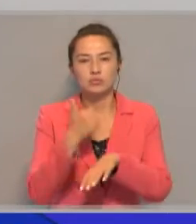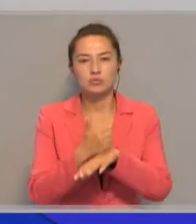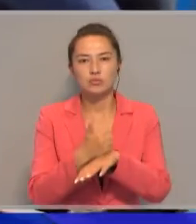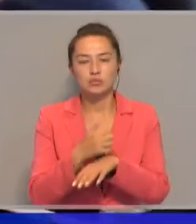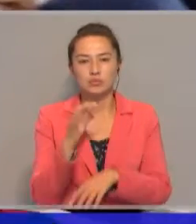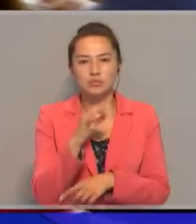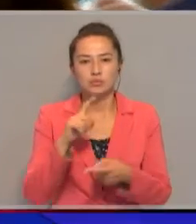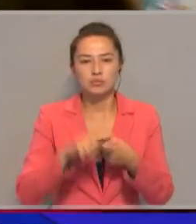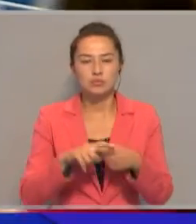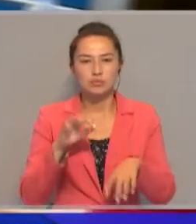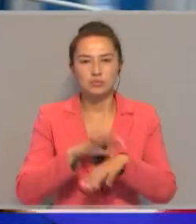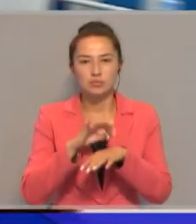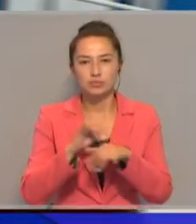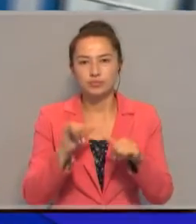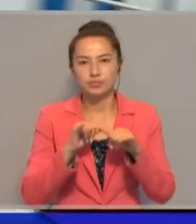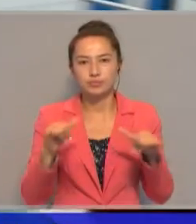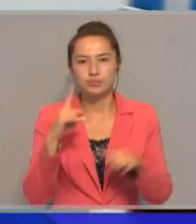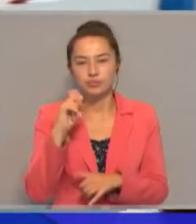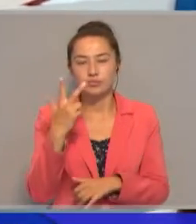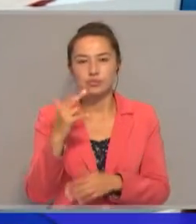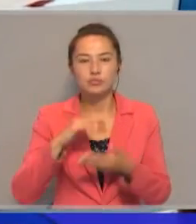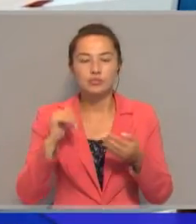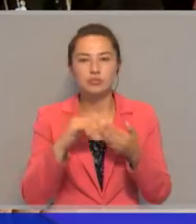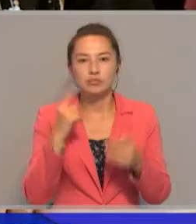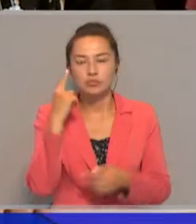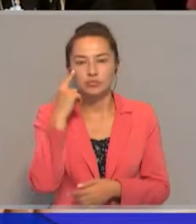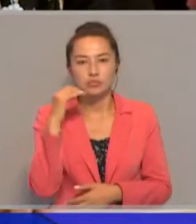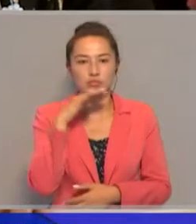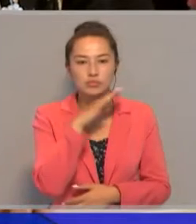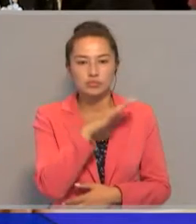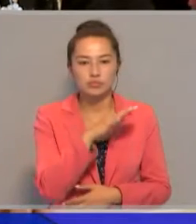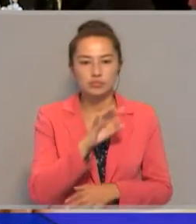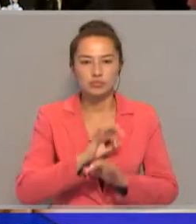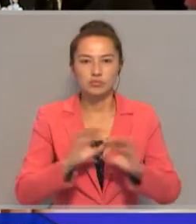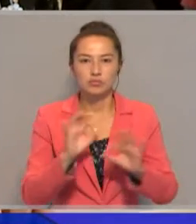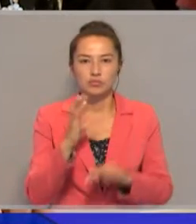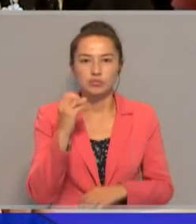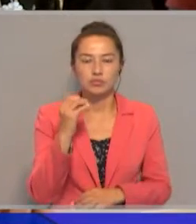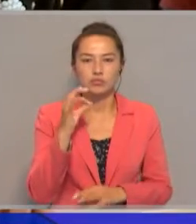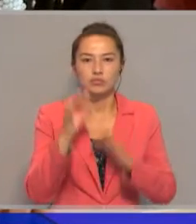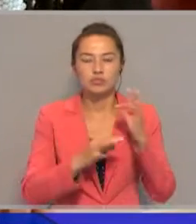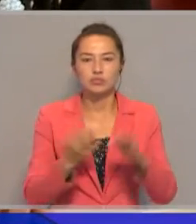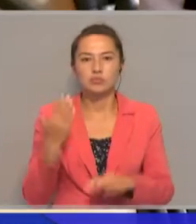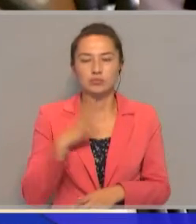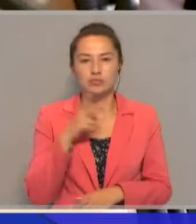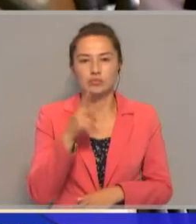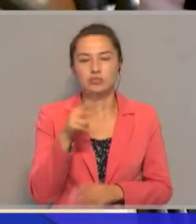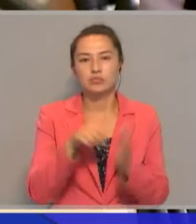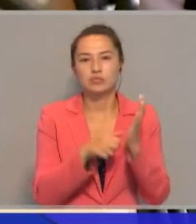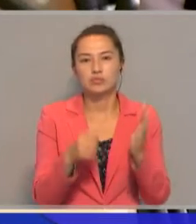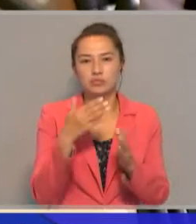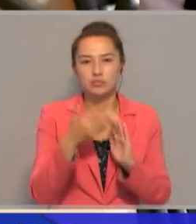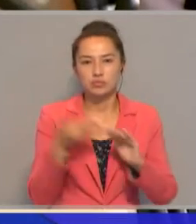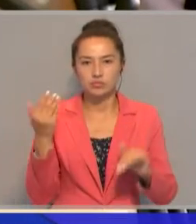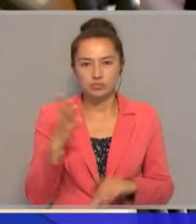эпиджағдайдың күрделенуіне байланысты. 103-тегі шақыртулардың күрт көбейгендігін алға тартты. Өткен тәуліктің өзінде 2600